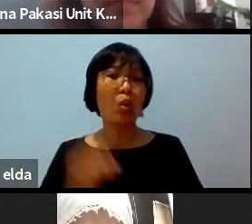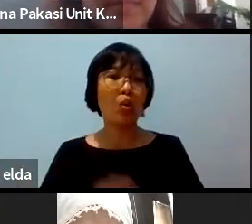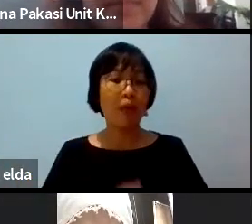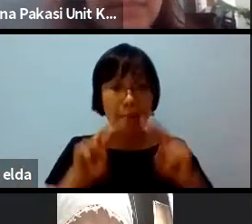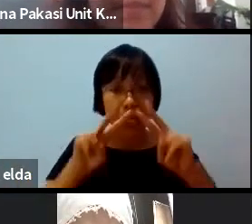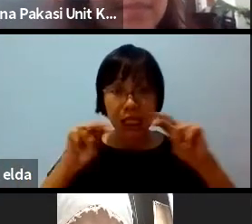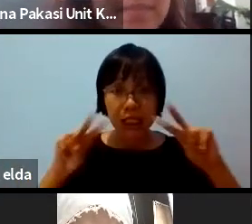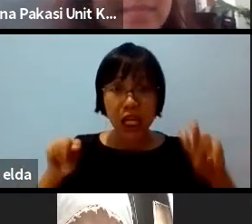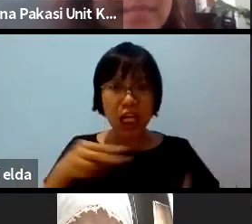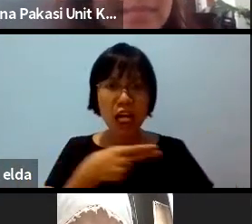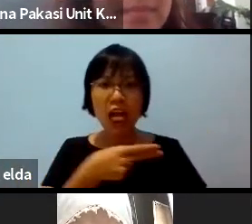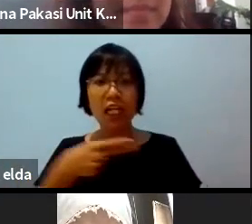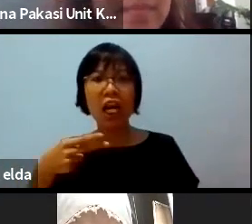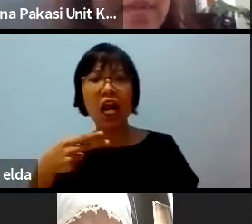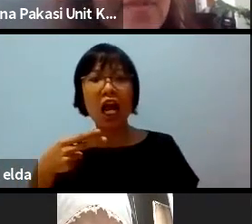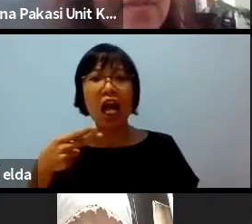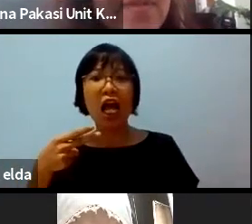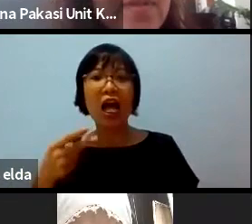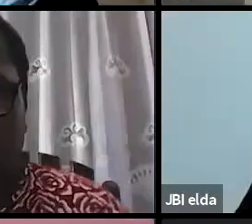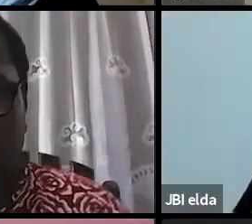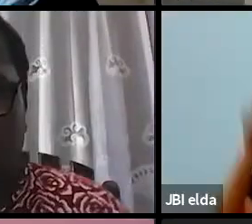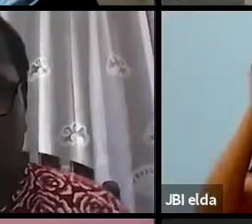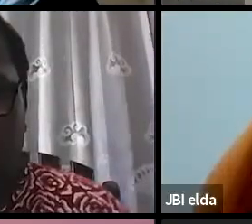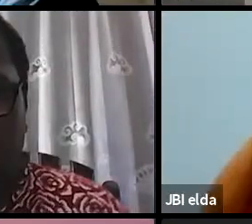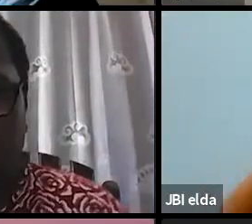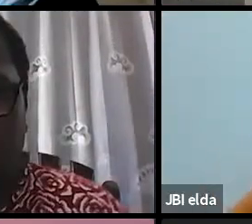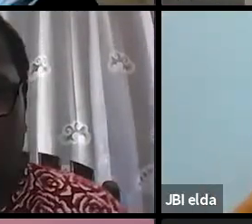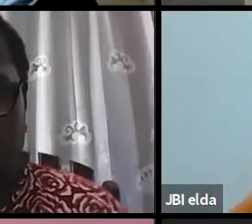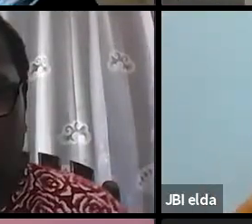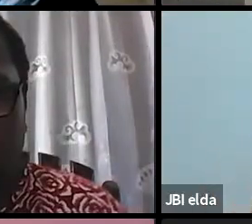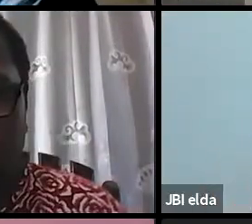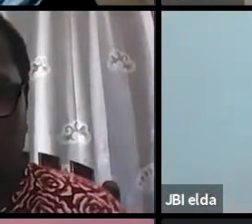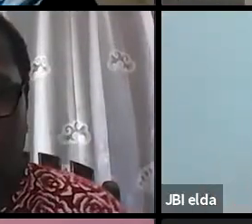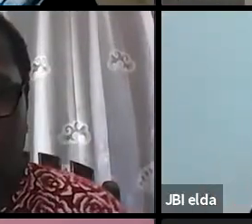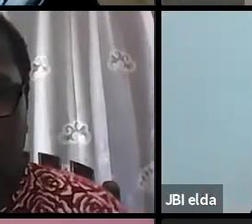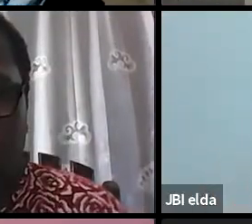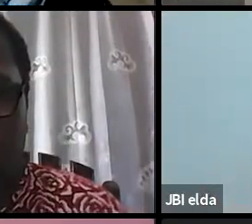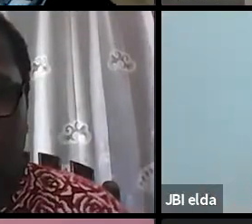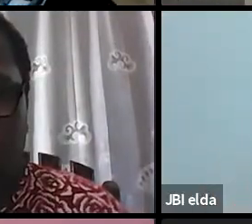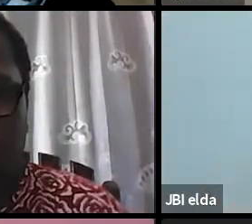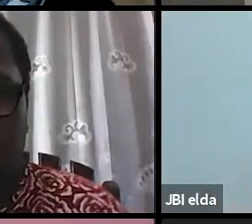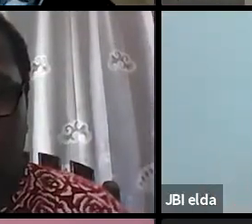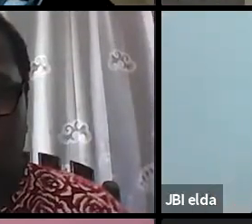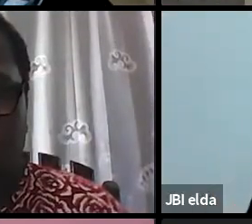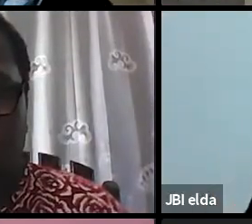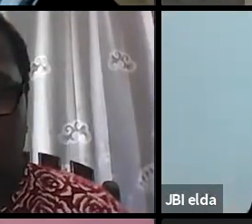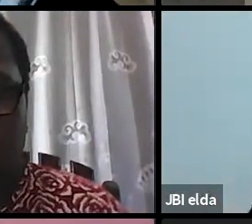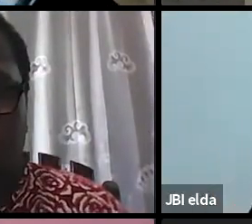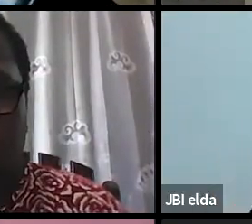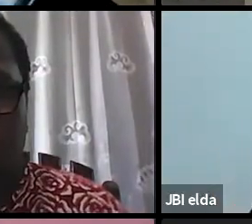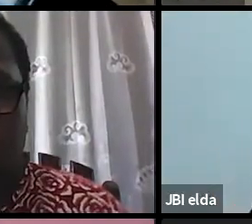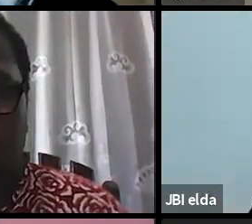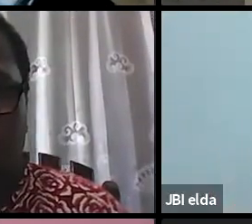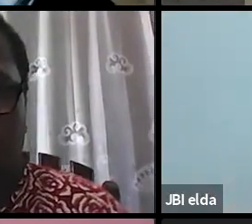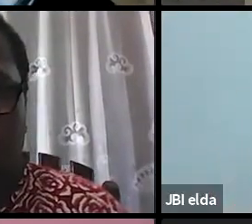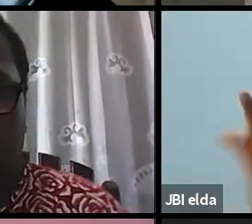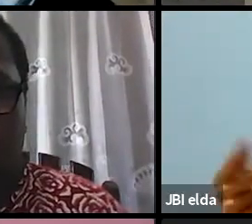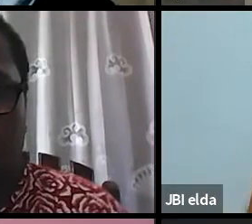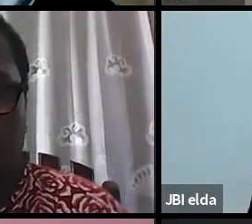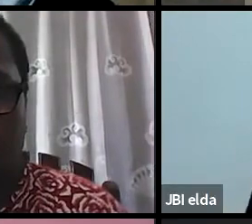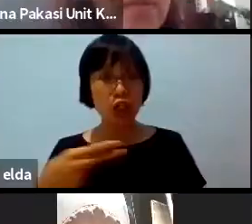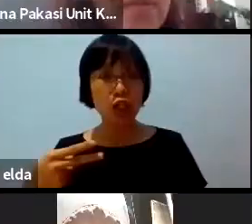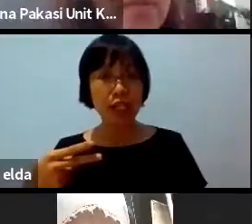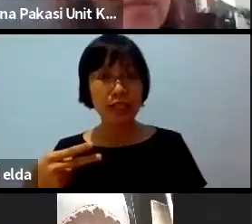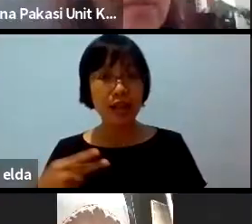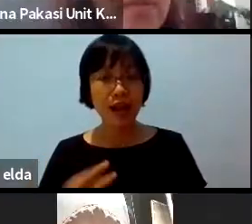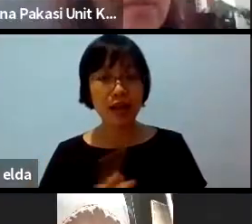ini kalau kita bawa ke konteks Indonesia, kita perlu terus membongkar asumsi tentang pengetahuan,